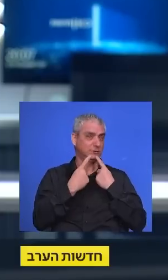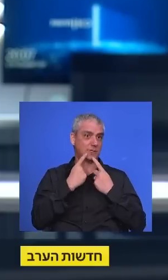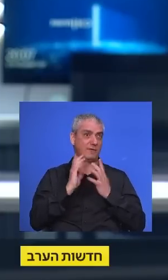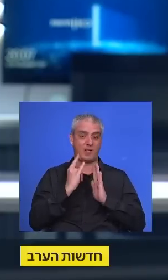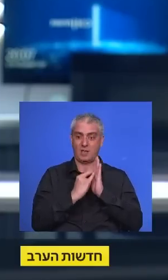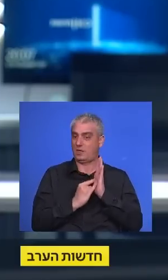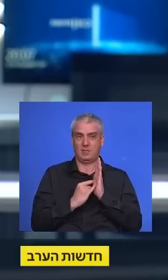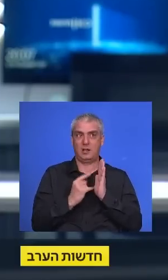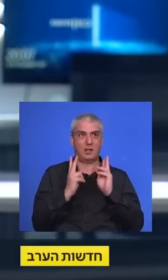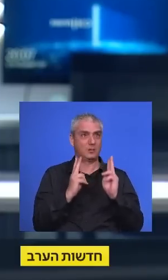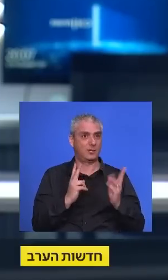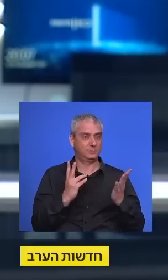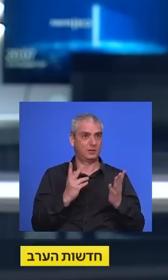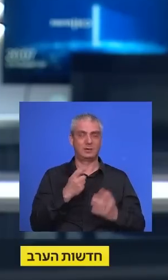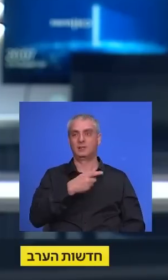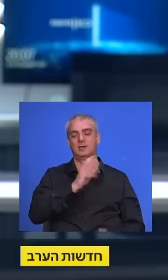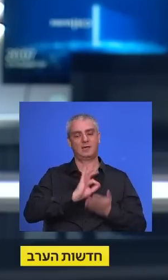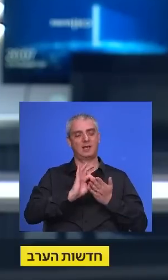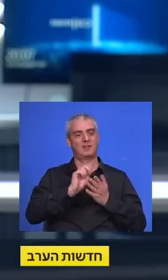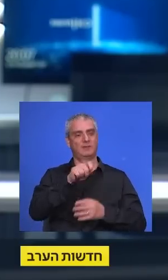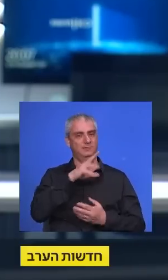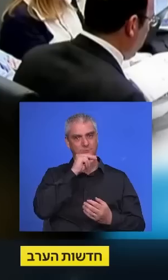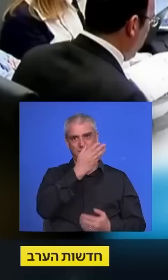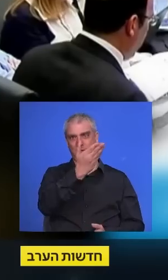הזאת תיעצר. יערה שפירה, כתבתנו בכנסת, מדווחת.